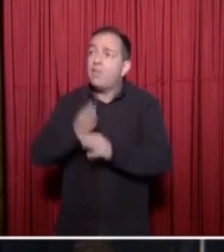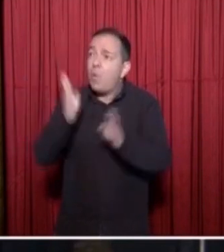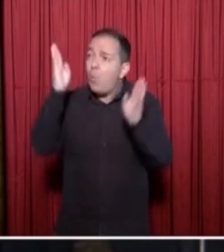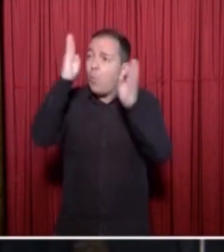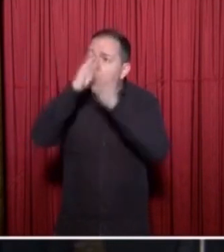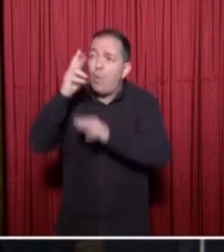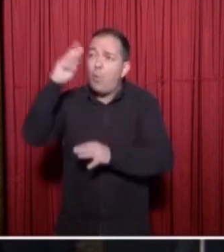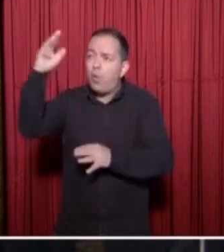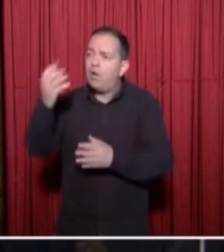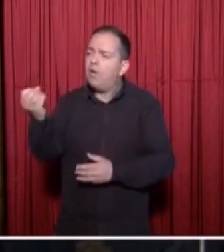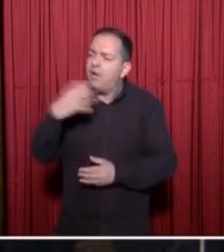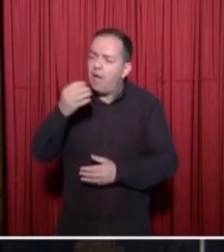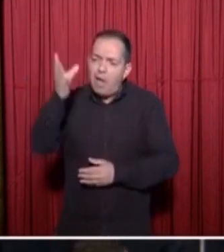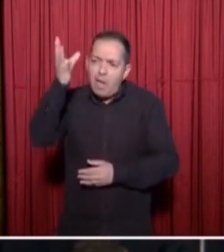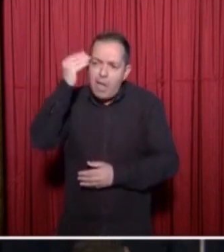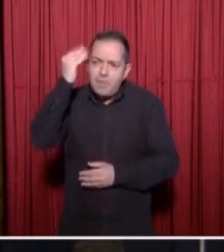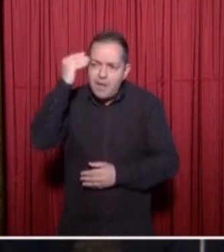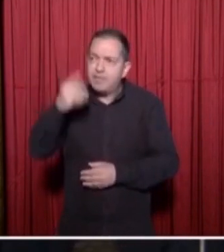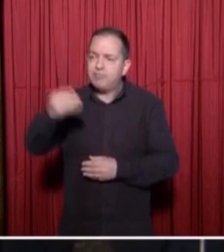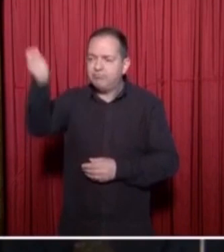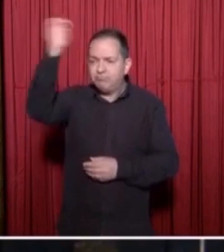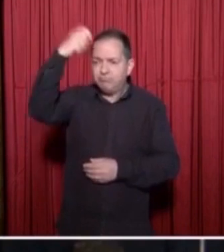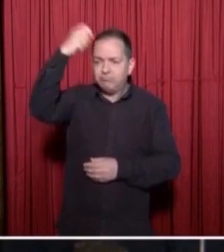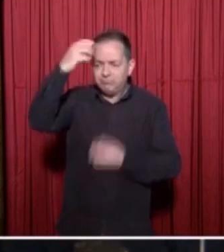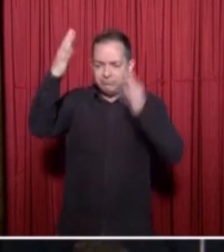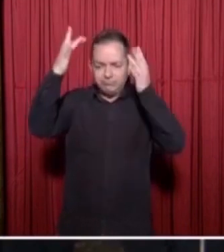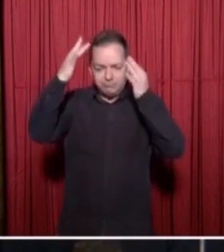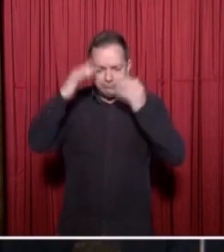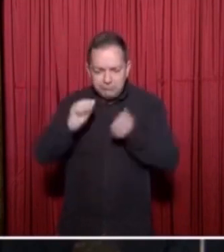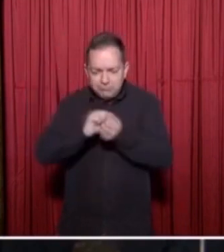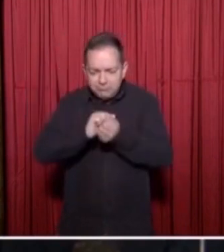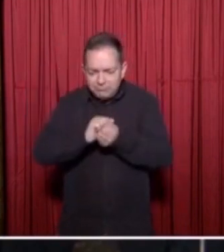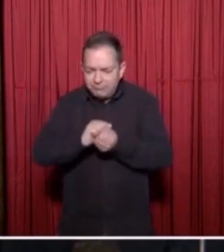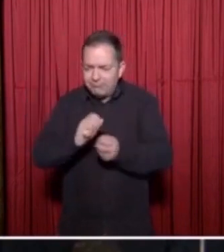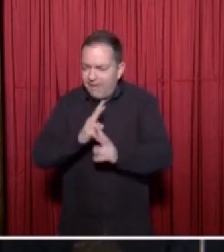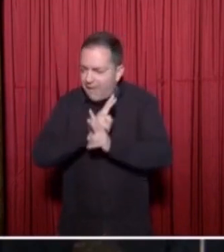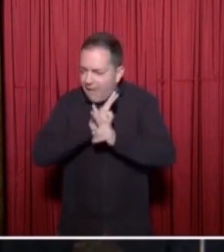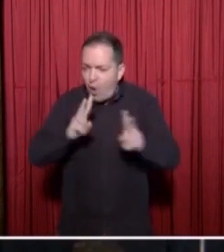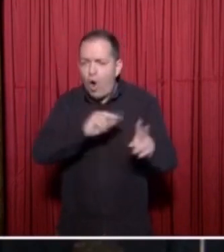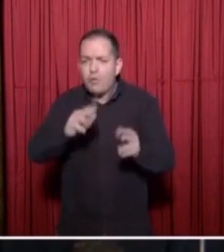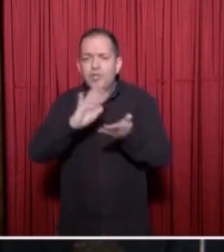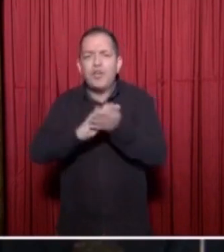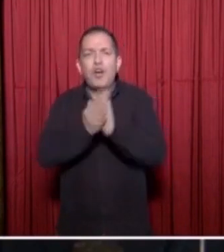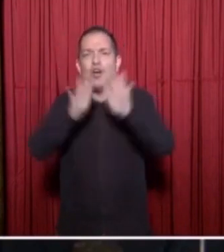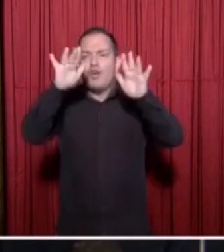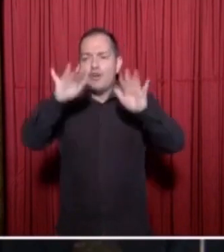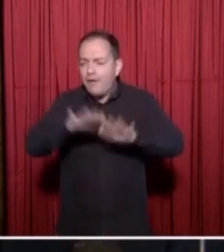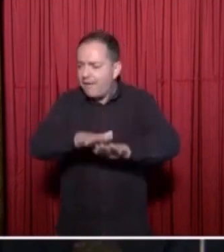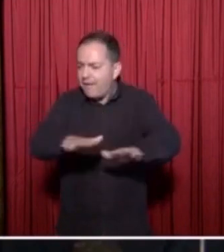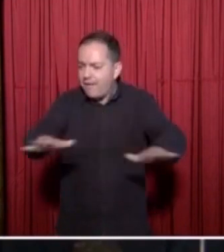τη σοφία σου εδηλωσάσμη. Πραντίς με ισόπο και καθαριστήσω με, κλεινείς με και υπέρχειον αλευκανθήσω